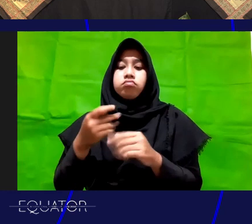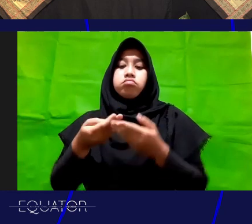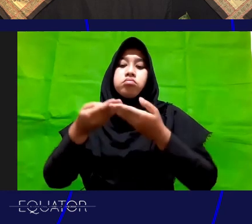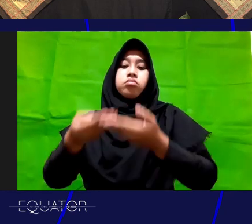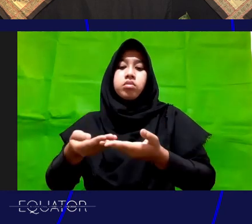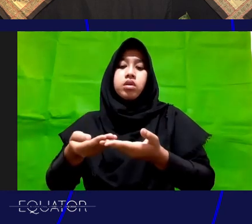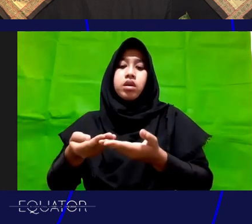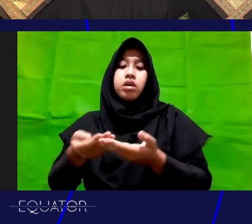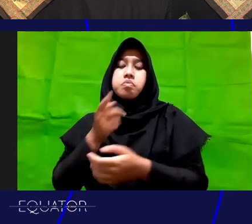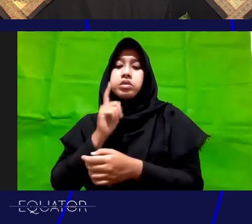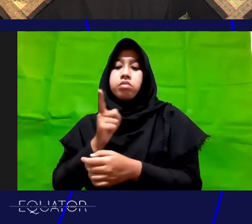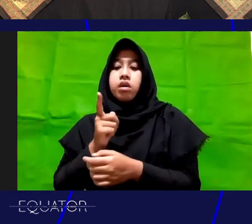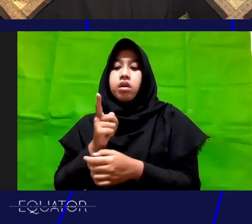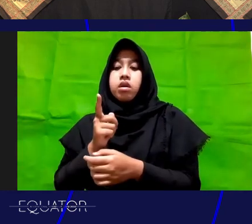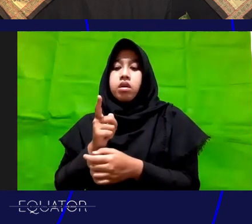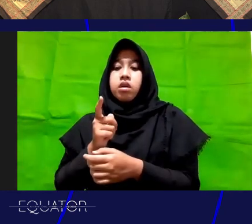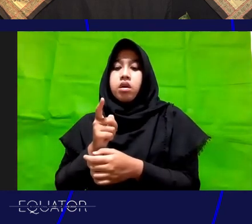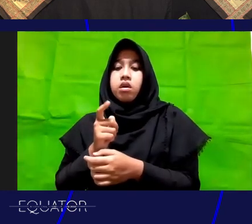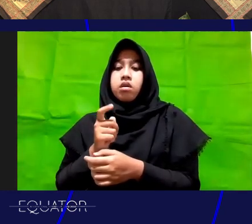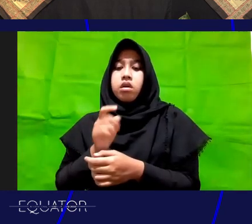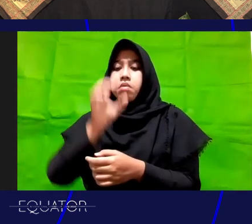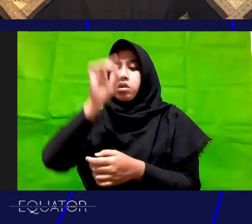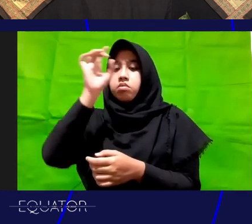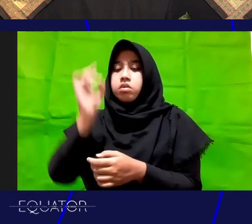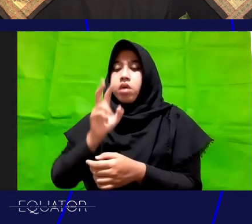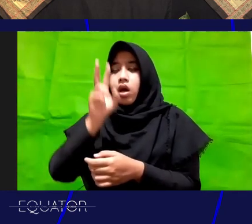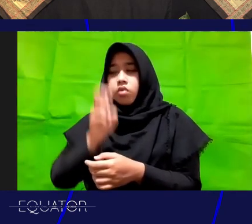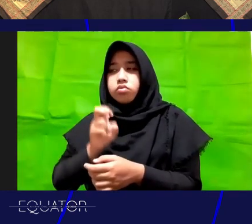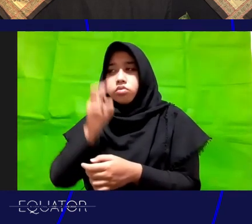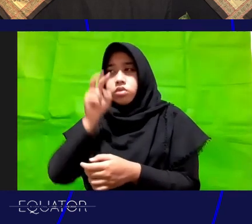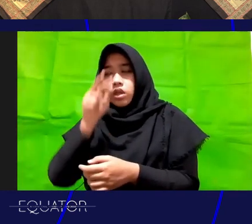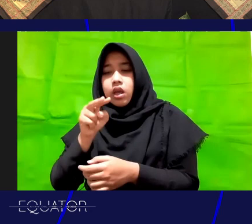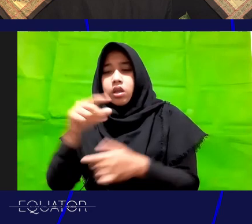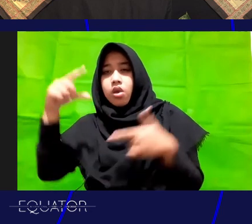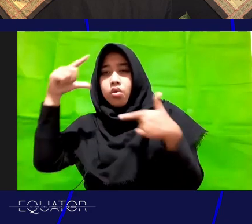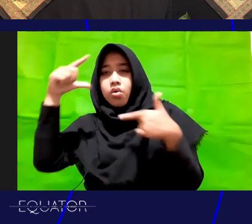menyebabkan apa-apa harus dilihat dalam frame development.